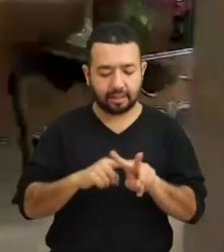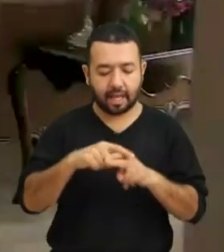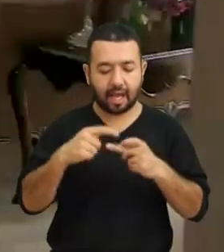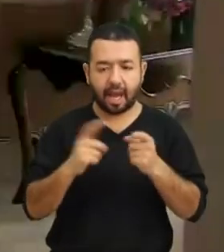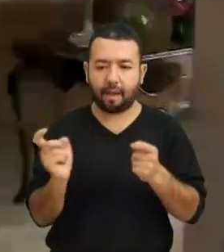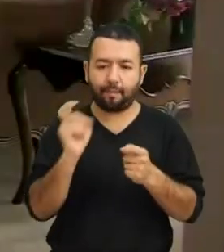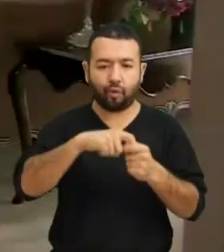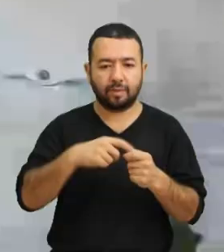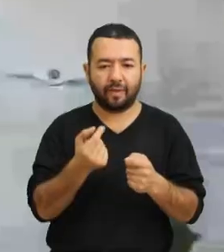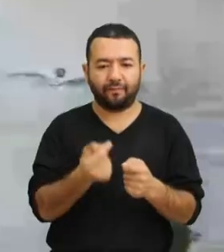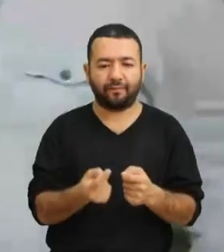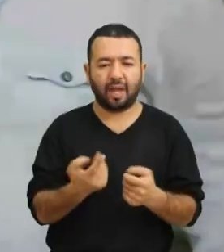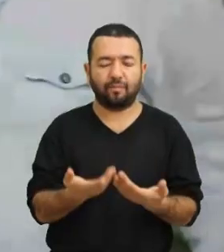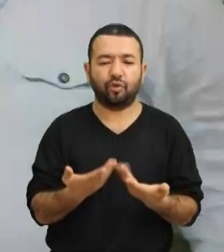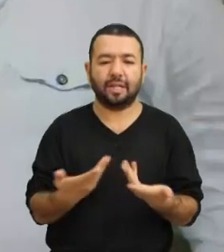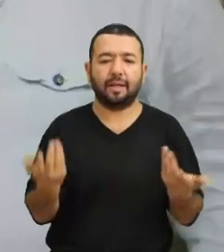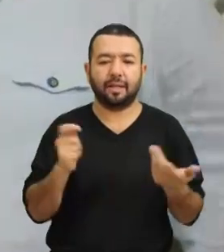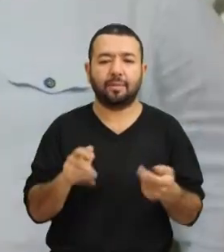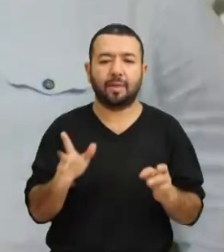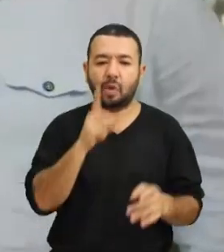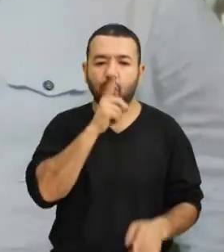çok küçücük bir ihtimal. Yani